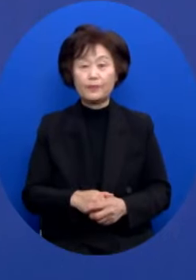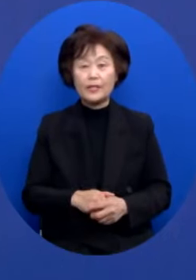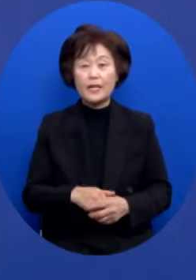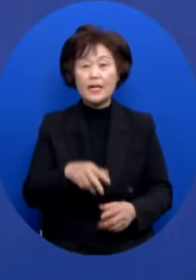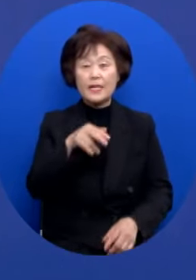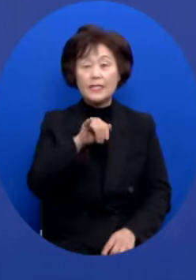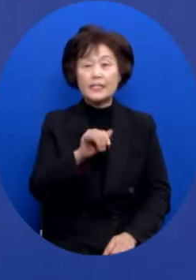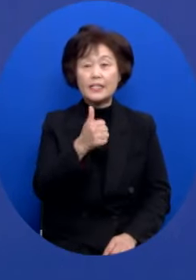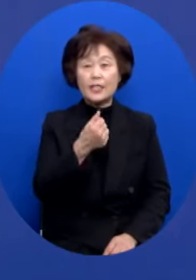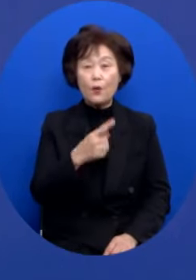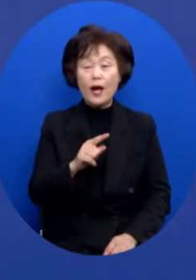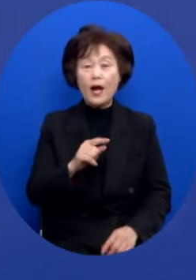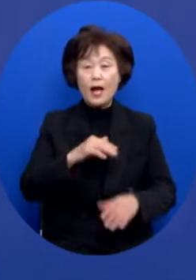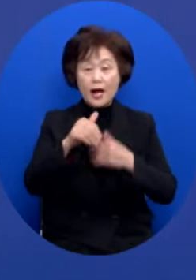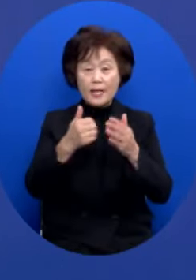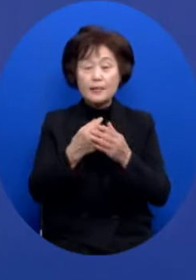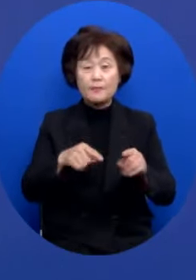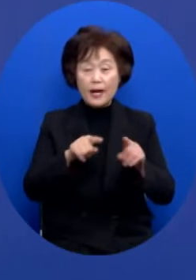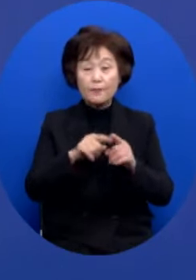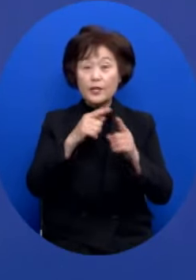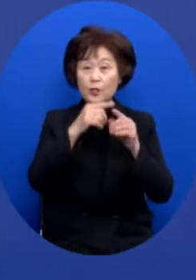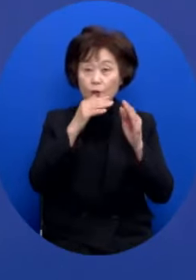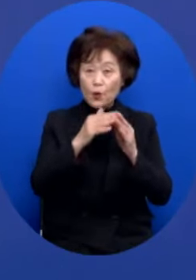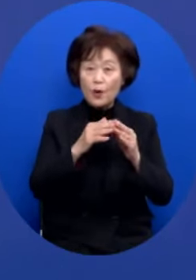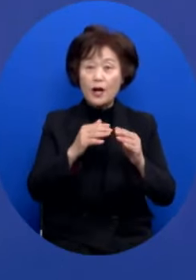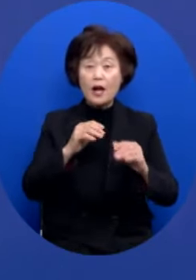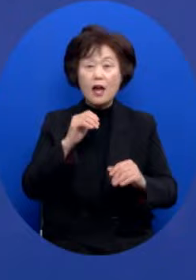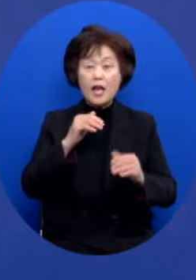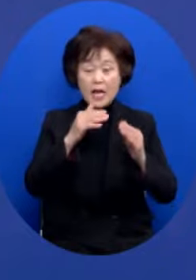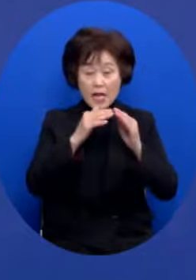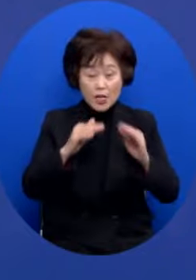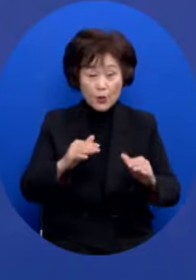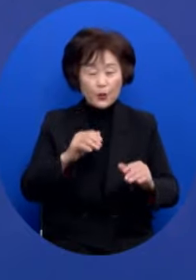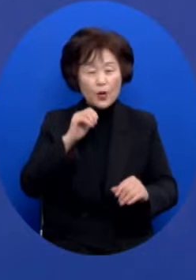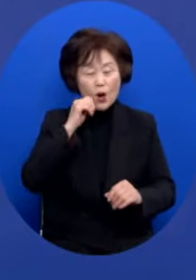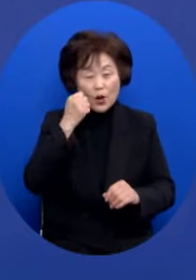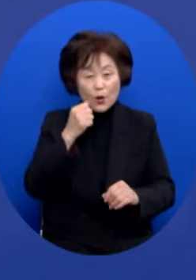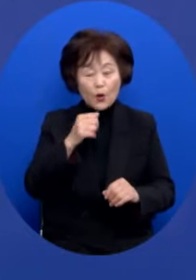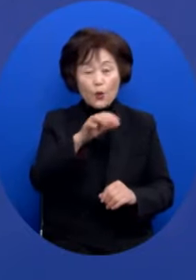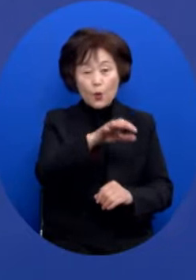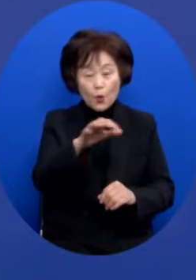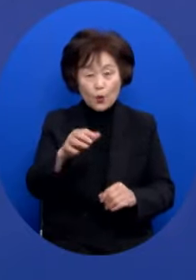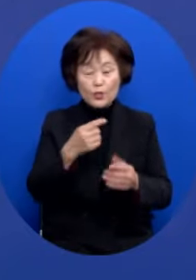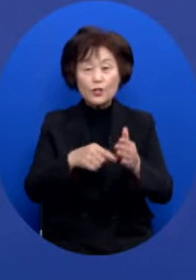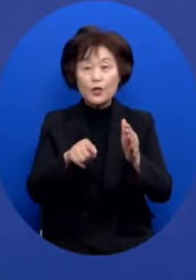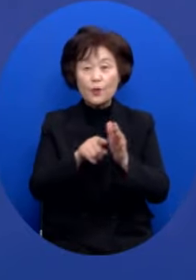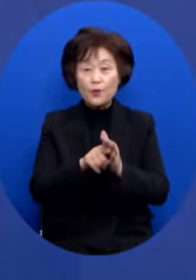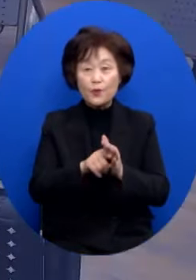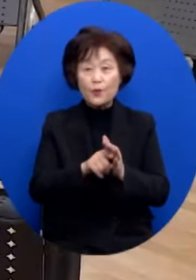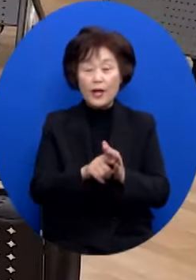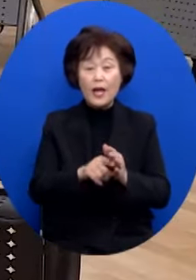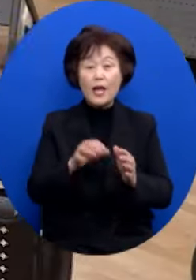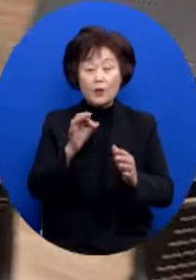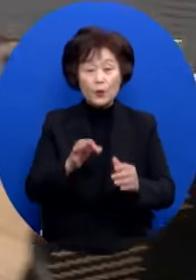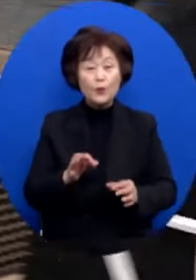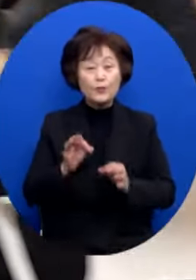시화 임마누엘 교회가 지역 내 어려운 이웃을 위한 후원금을 기탁하고 이웃 사랑을 실천했습니다.